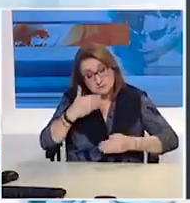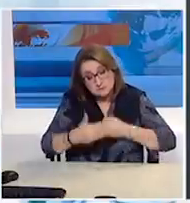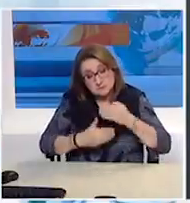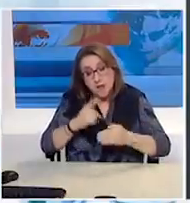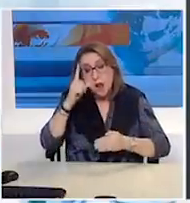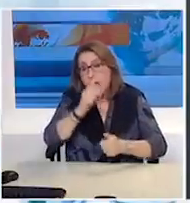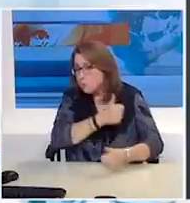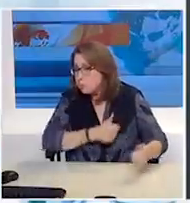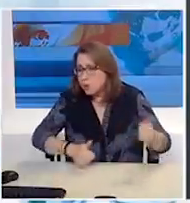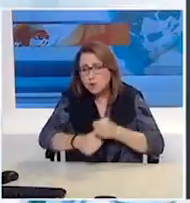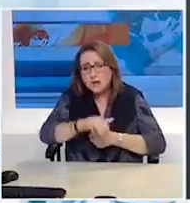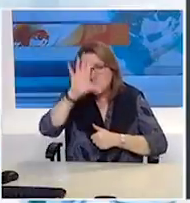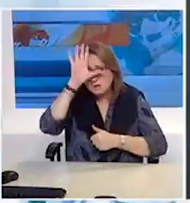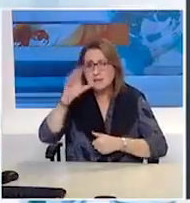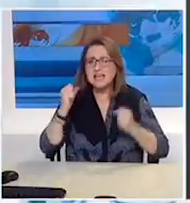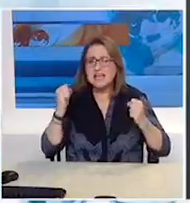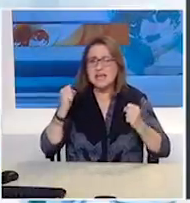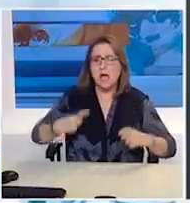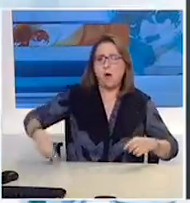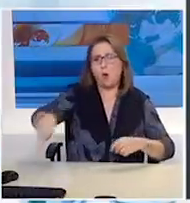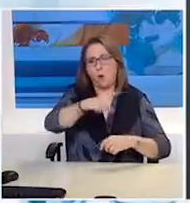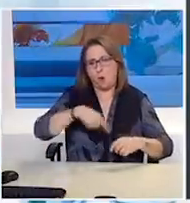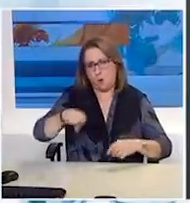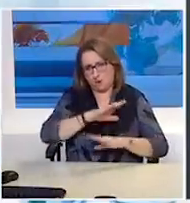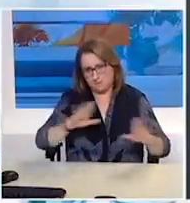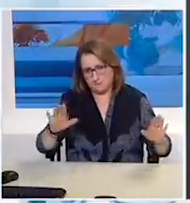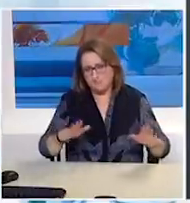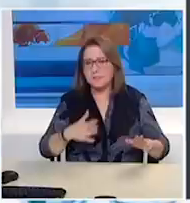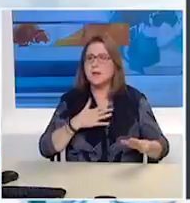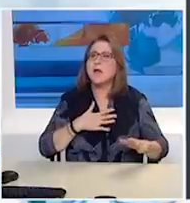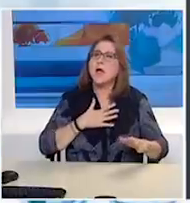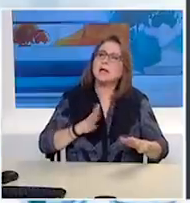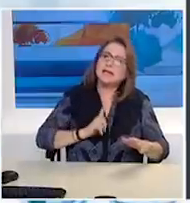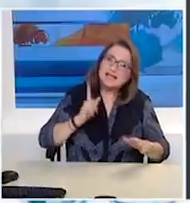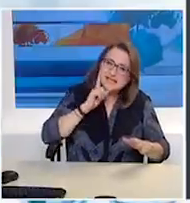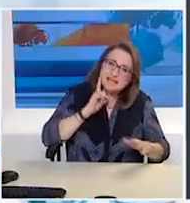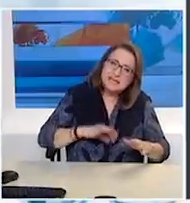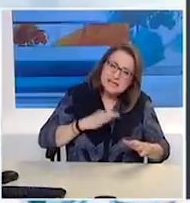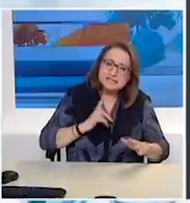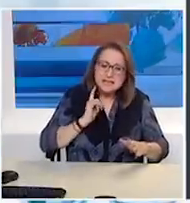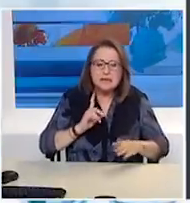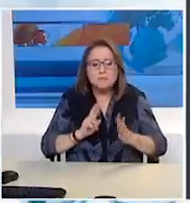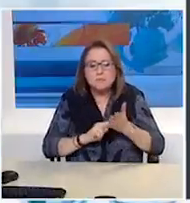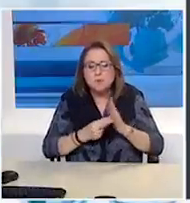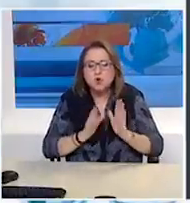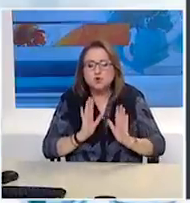δημόσια υγεία. Αγαπητοί μου συμπολίτες, κυρίες και κύριοι, τα επόμενα βήματα επιβάλλεται να τα κάνουμε με μεγάλη προσοχή. Μας το